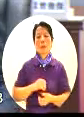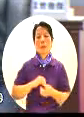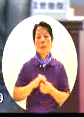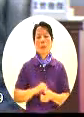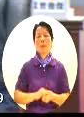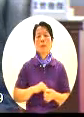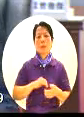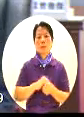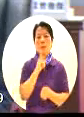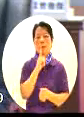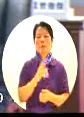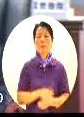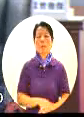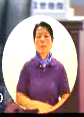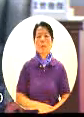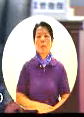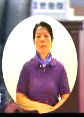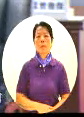哈。